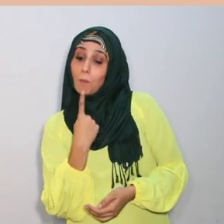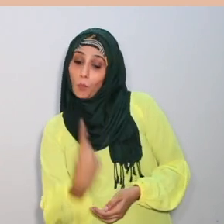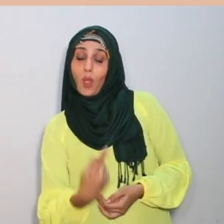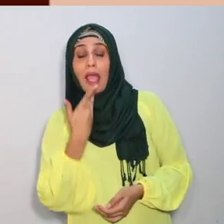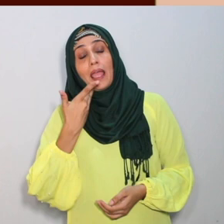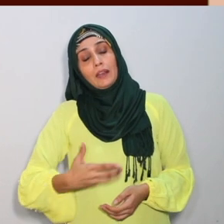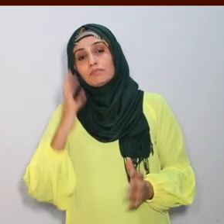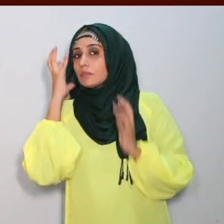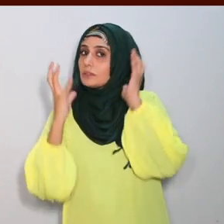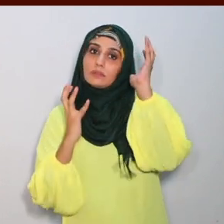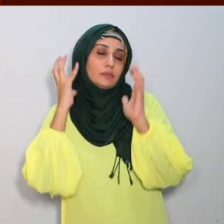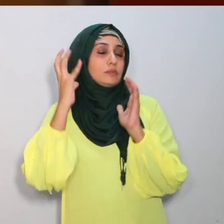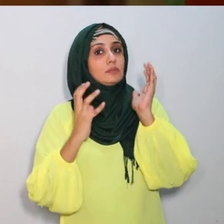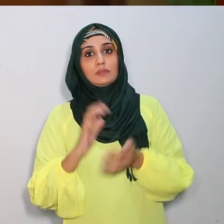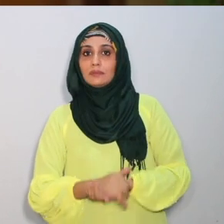हैरत और परेशानी से कहा।